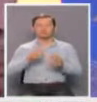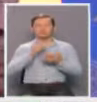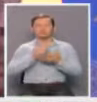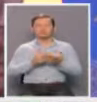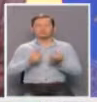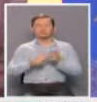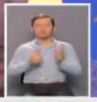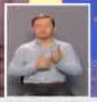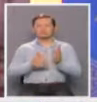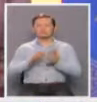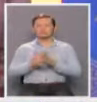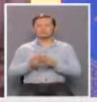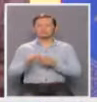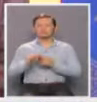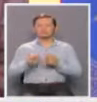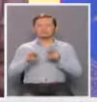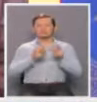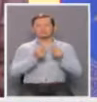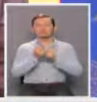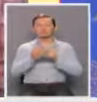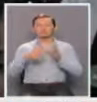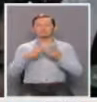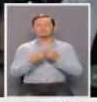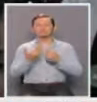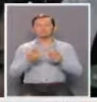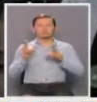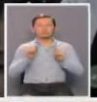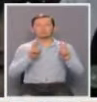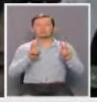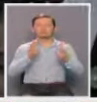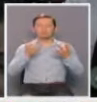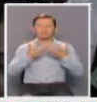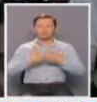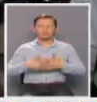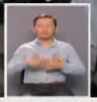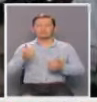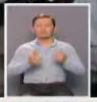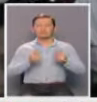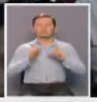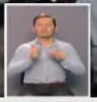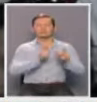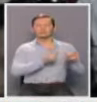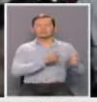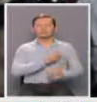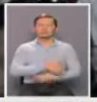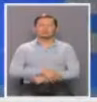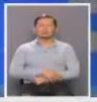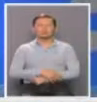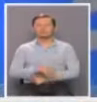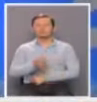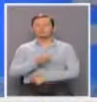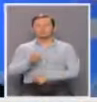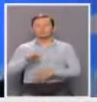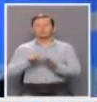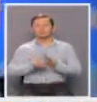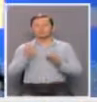сәйкес 7 ауылдық округте болып 12 жанұяны мерейлі отбасы деп анықтап, аудандық байқауға 7 отбасына жолдама берілді. Облыстық кезеңге